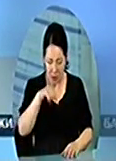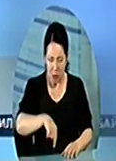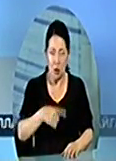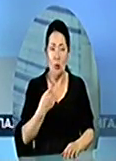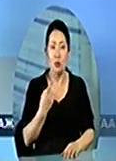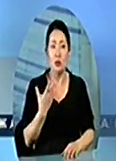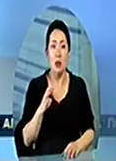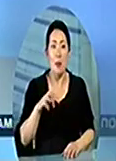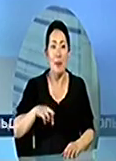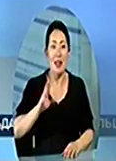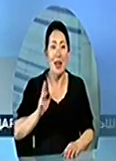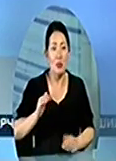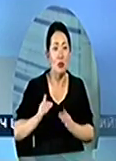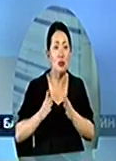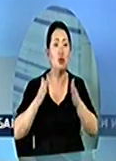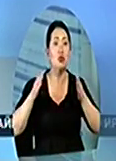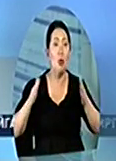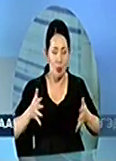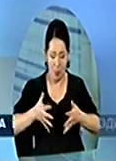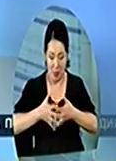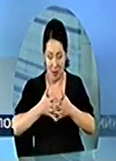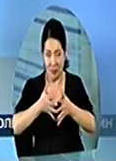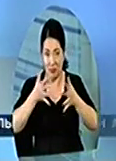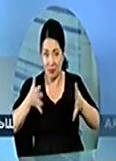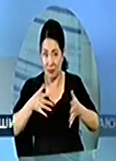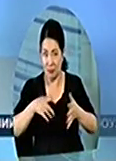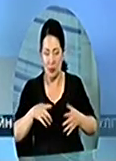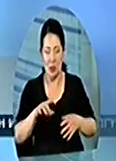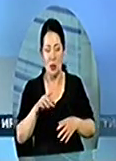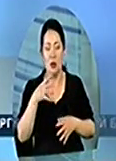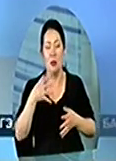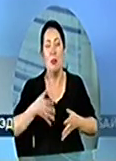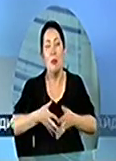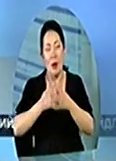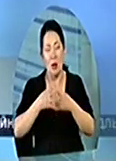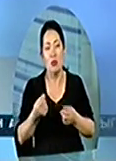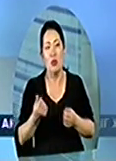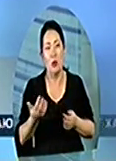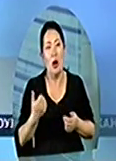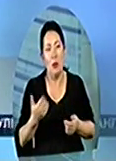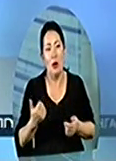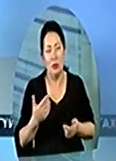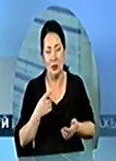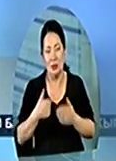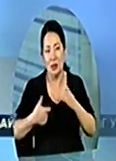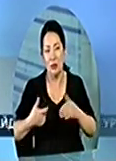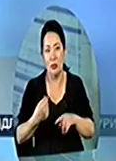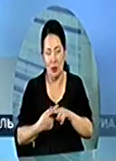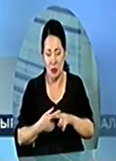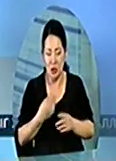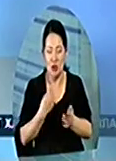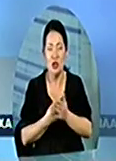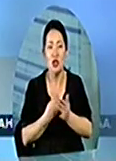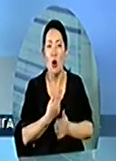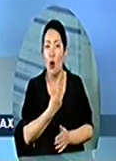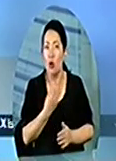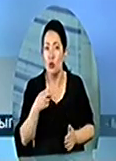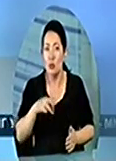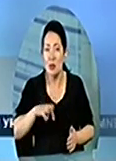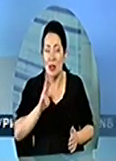дээш өнөөдөр энэ орон сууцны дээр бол үйл хөдлөх хөрөнгийн татврыг бол оруулж ирье. За, энэ дээр тооцохтой жишээлбэл 200 метр квадрат байлаа